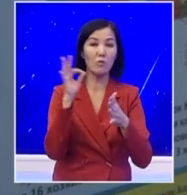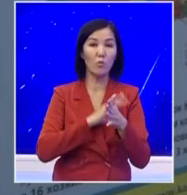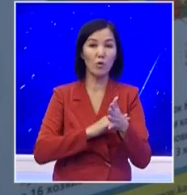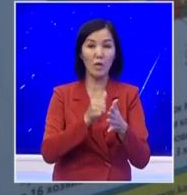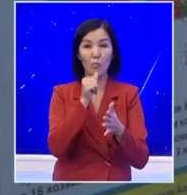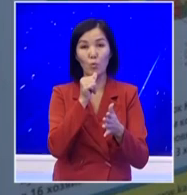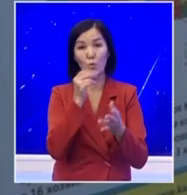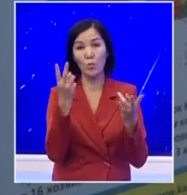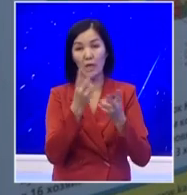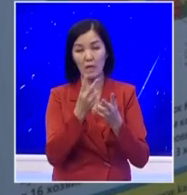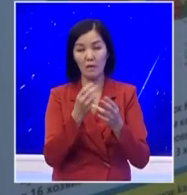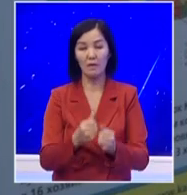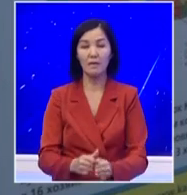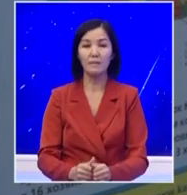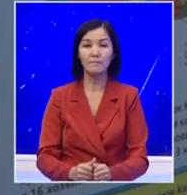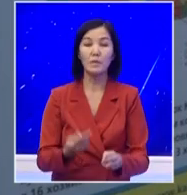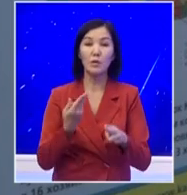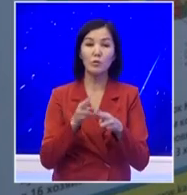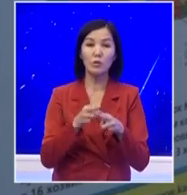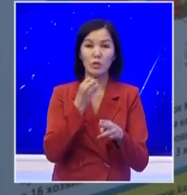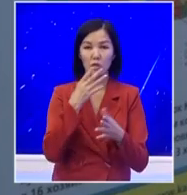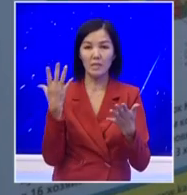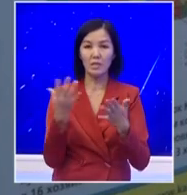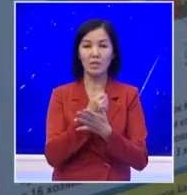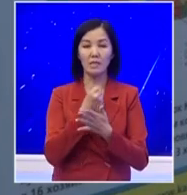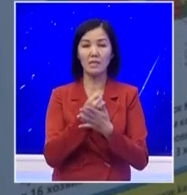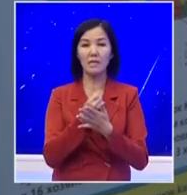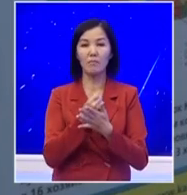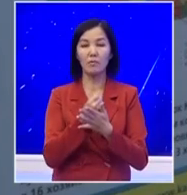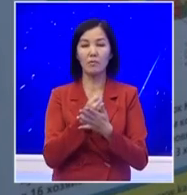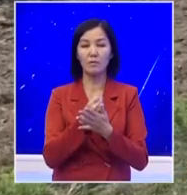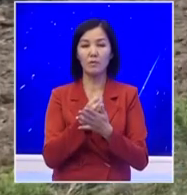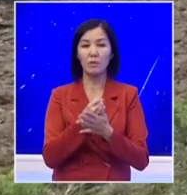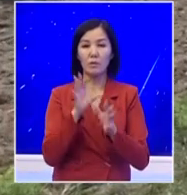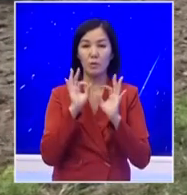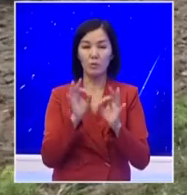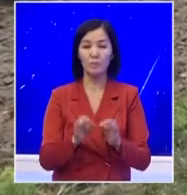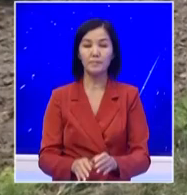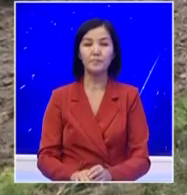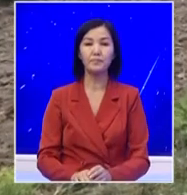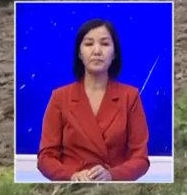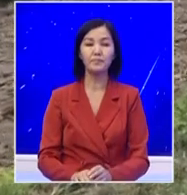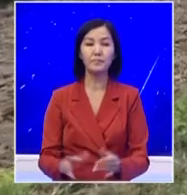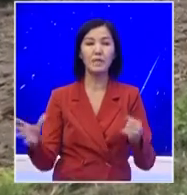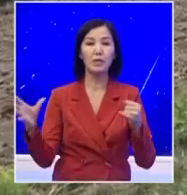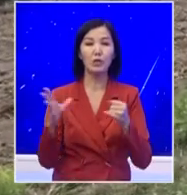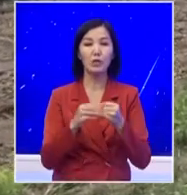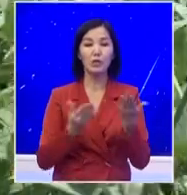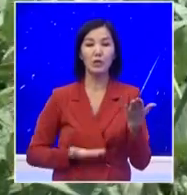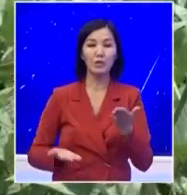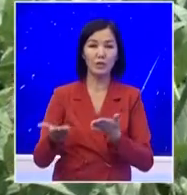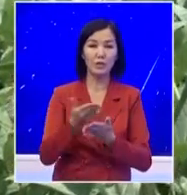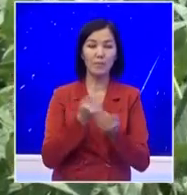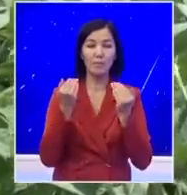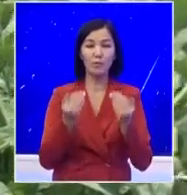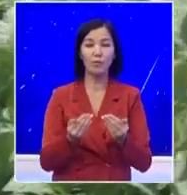бұл жетістікті көрсету керек барлығына. Сондықтан жақсы жетістік, бұл целый кластер деп айтуға болады. Даланың дәні халықтың наны. Бүгінде